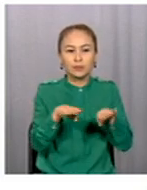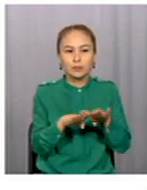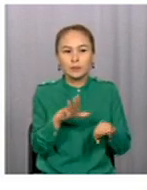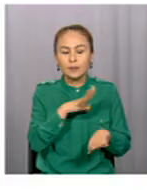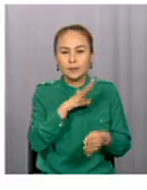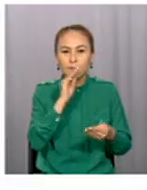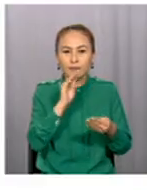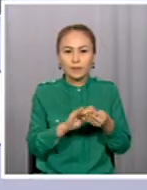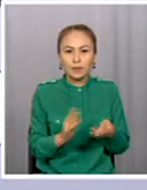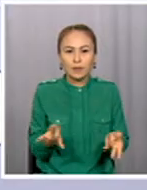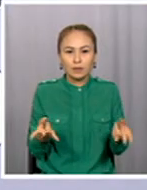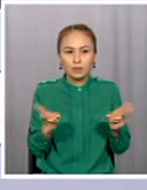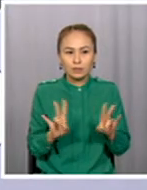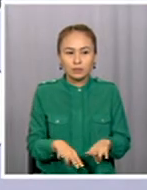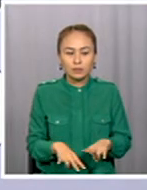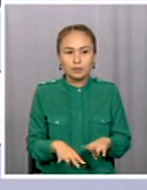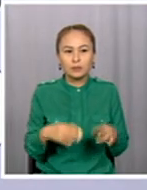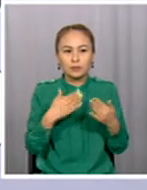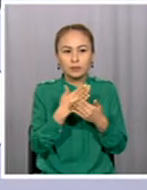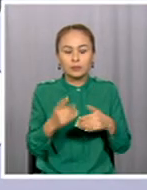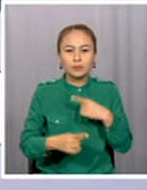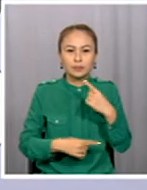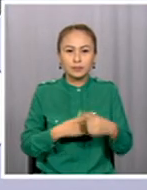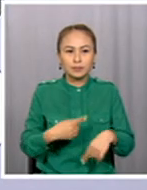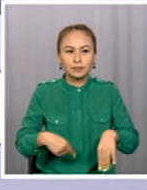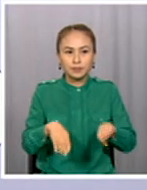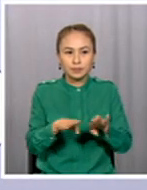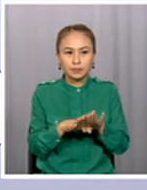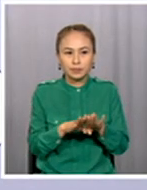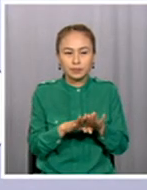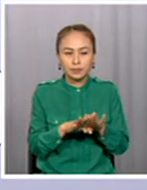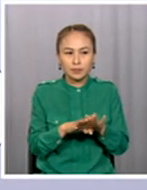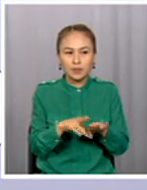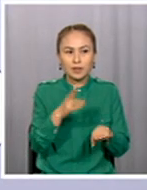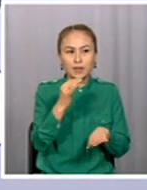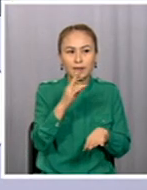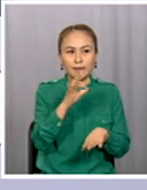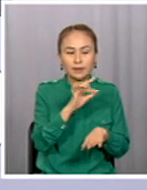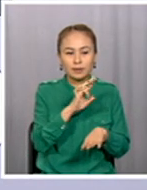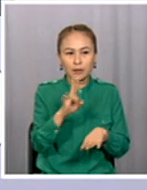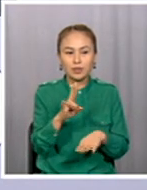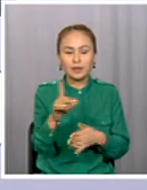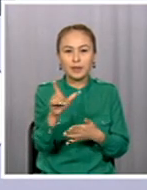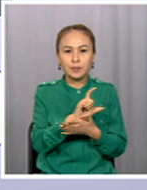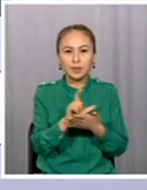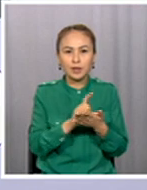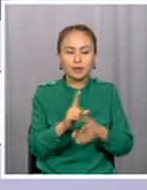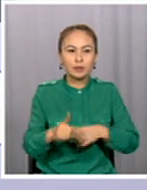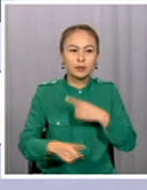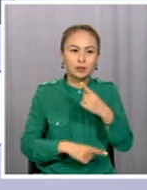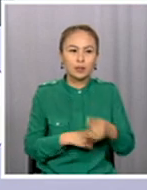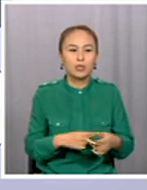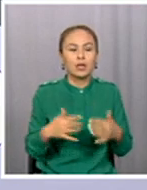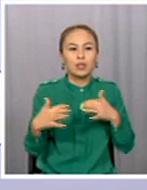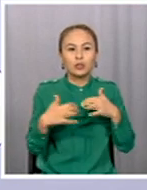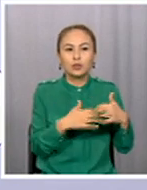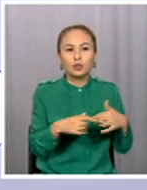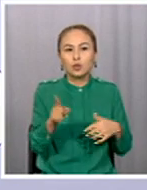берді. Ендігі кезекте былай. Диоклетиандан кейінгі императорлар билікке таласпас